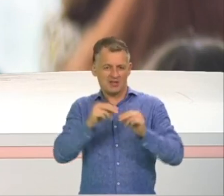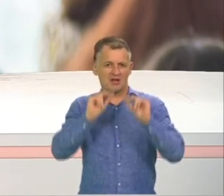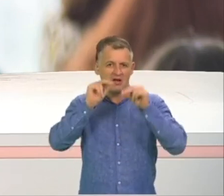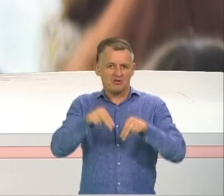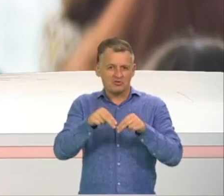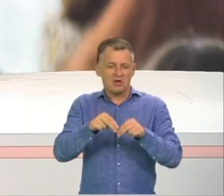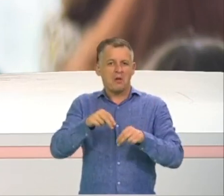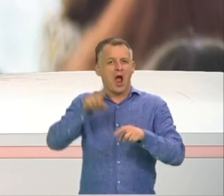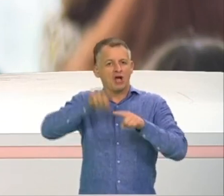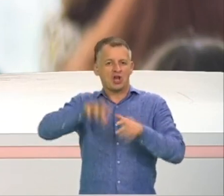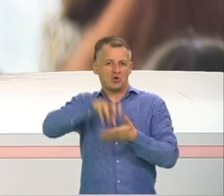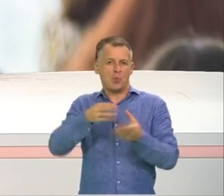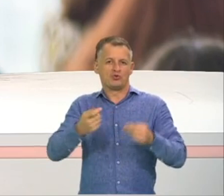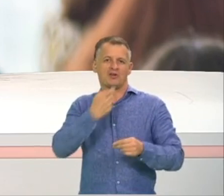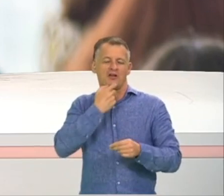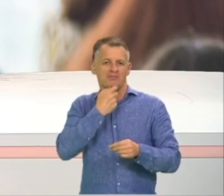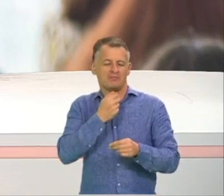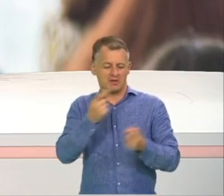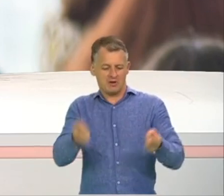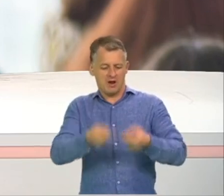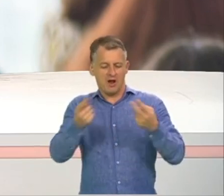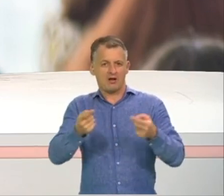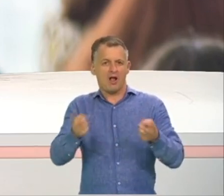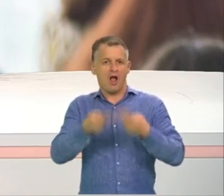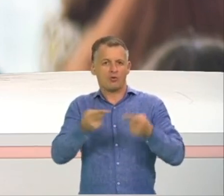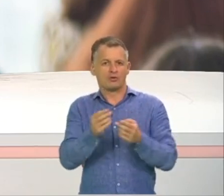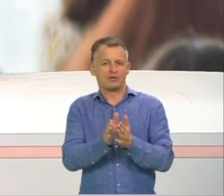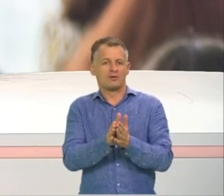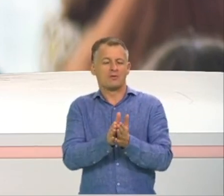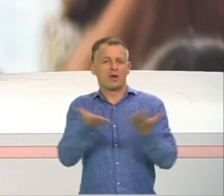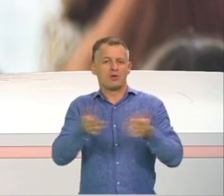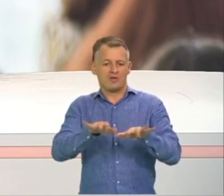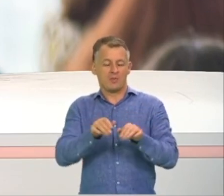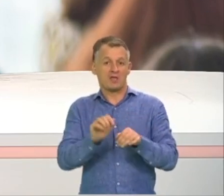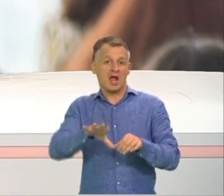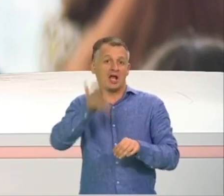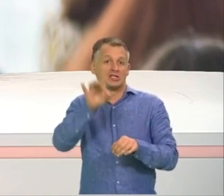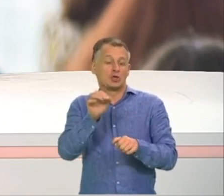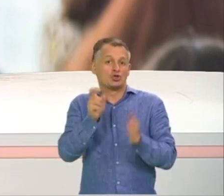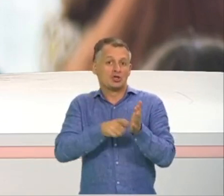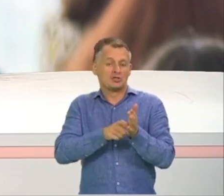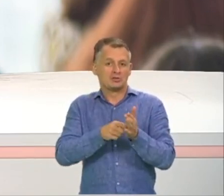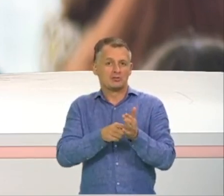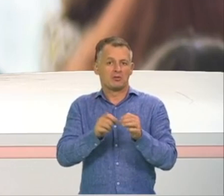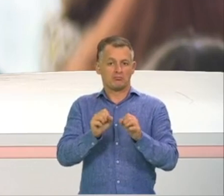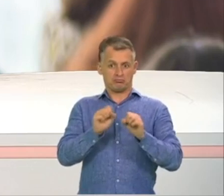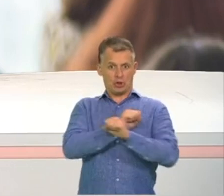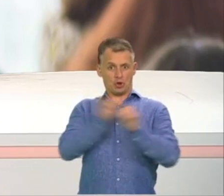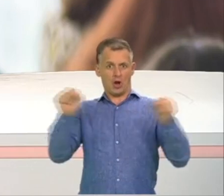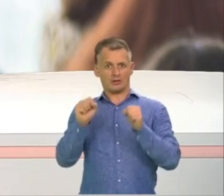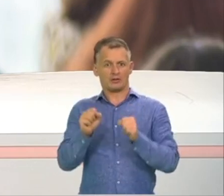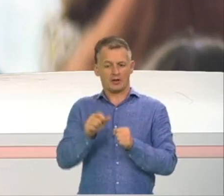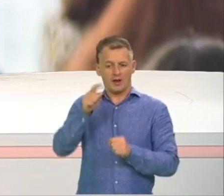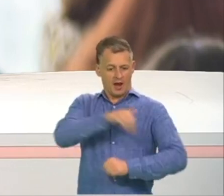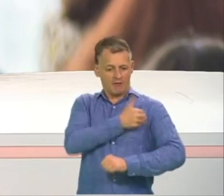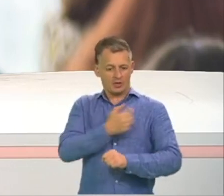de ani. Răsfoind manualul de informatică din care copilul său trebuie să învețe, a dat peste o cerință care l-a lăsat mască. Elevilor li